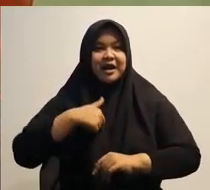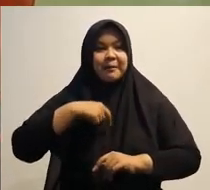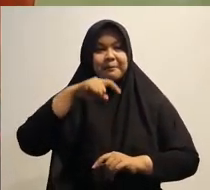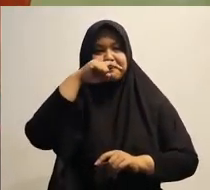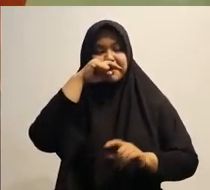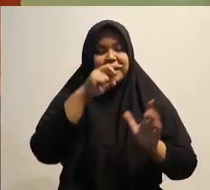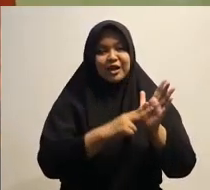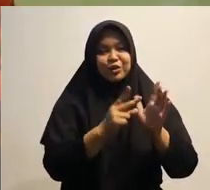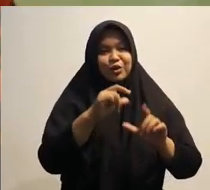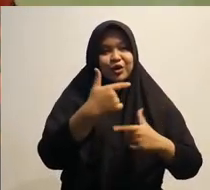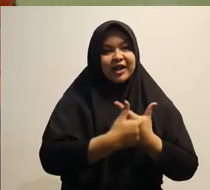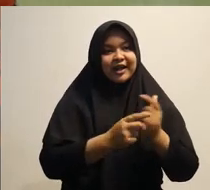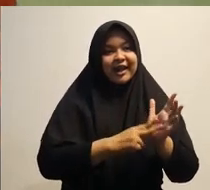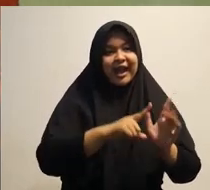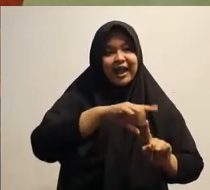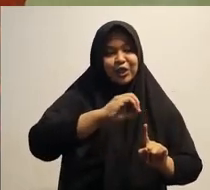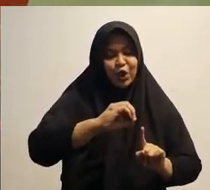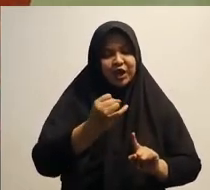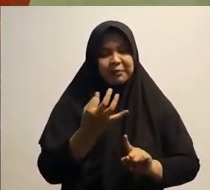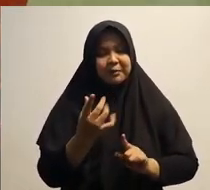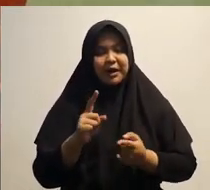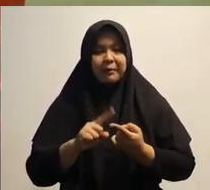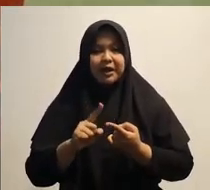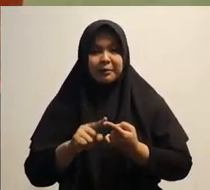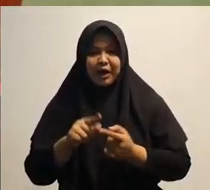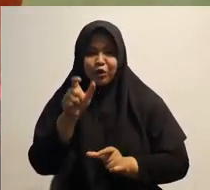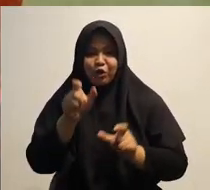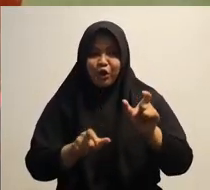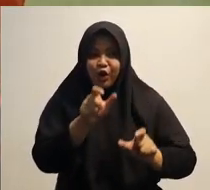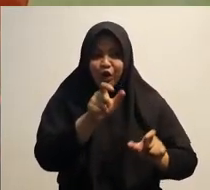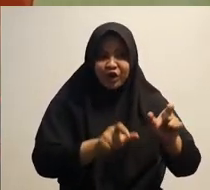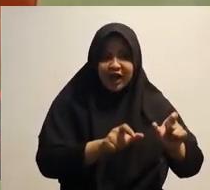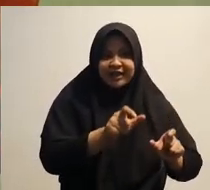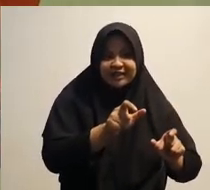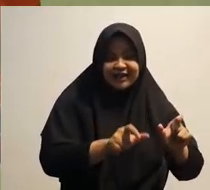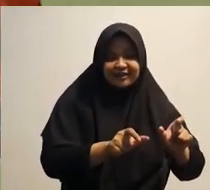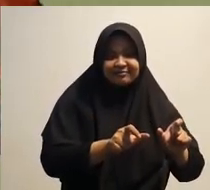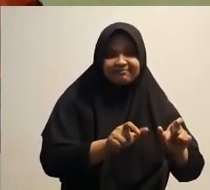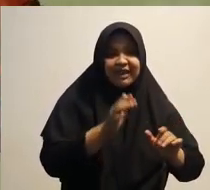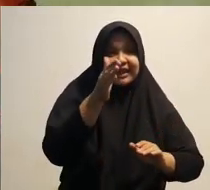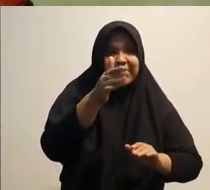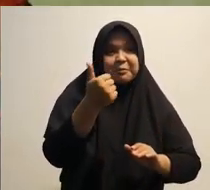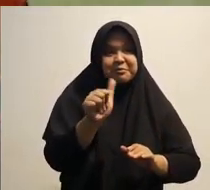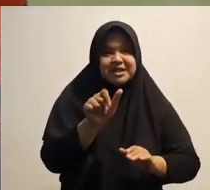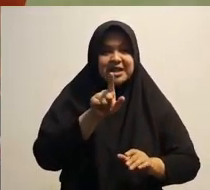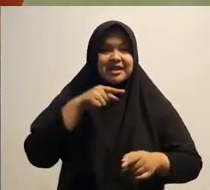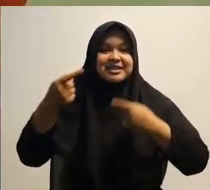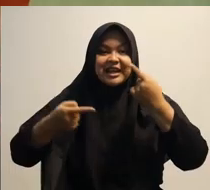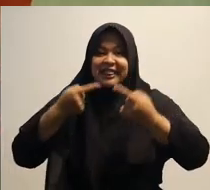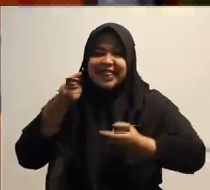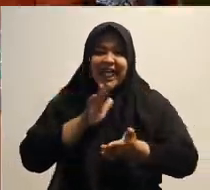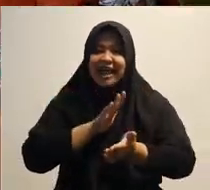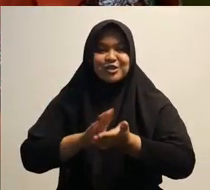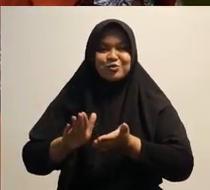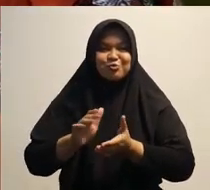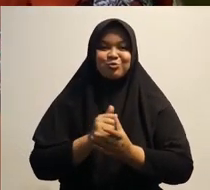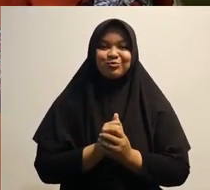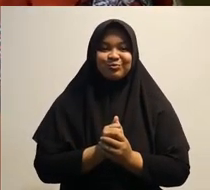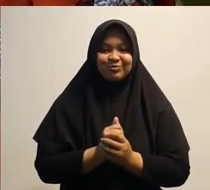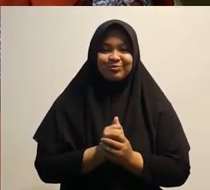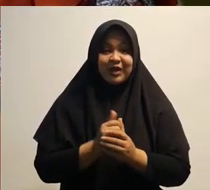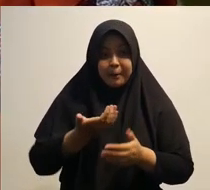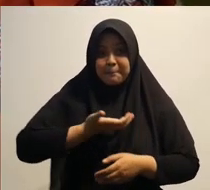Pak Nuryanto, kemudian beberapa teman lah, tokoh-tokoh yang memang ada Pak Saputro juga yang nanti bisa cerita langsung biar nggak aku